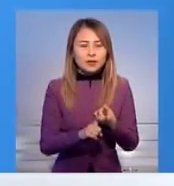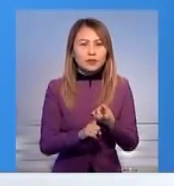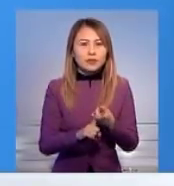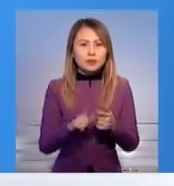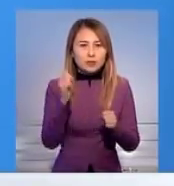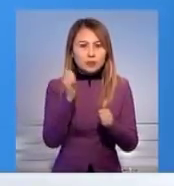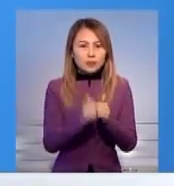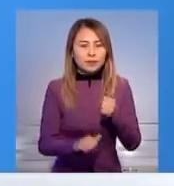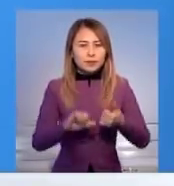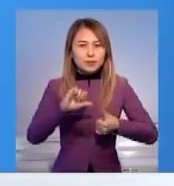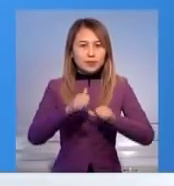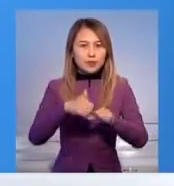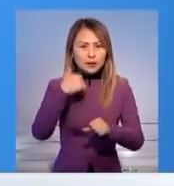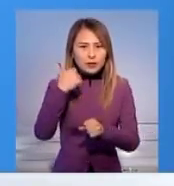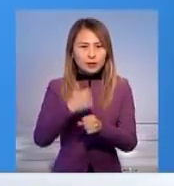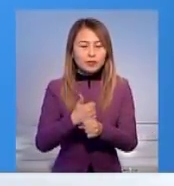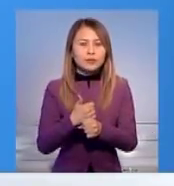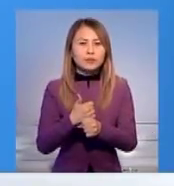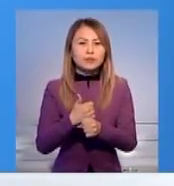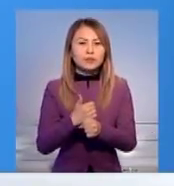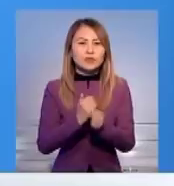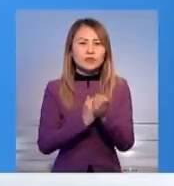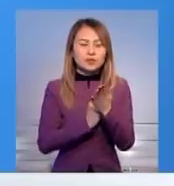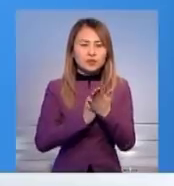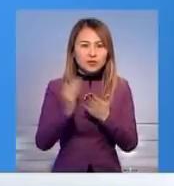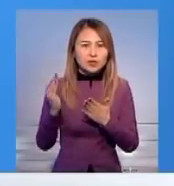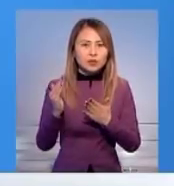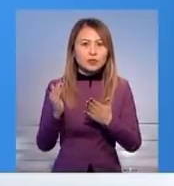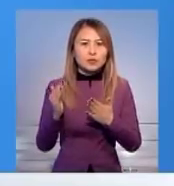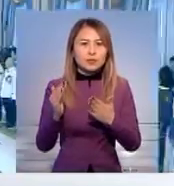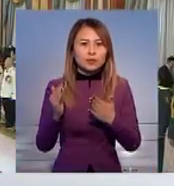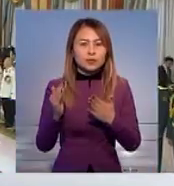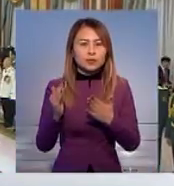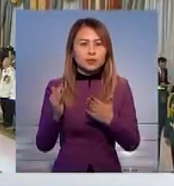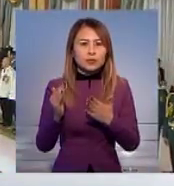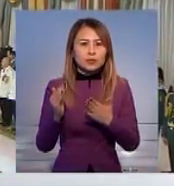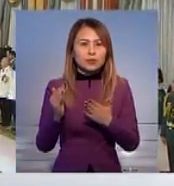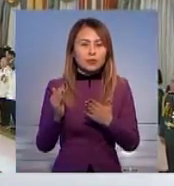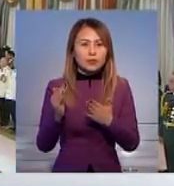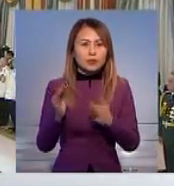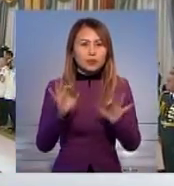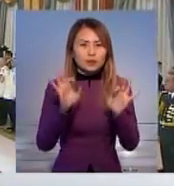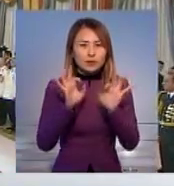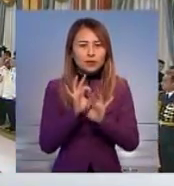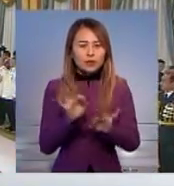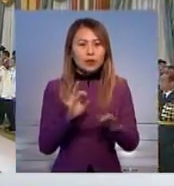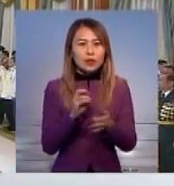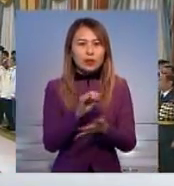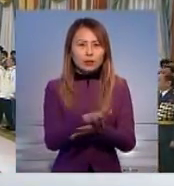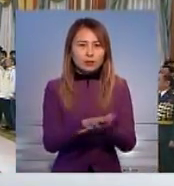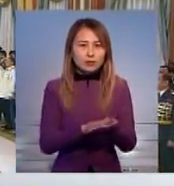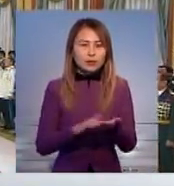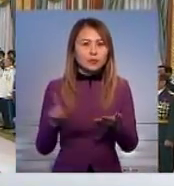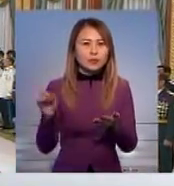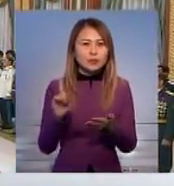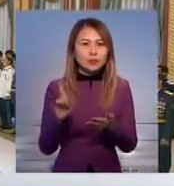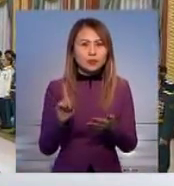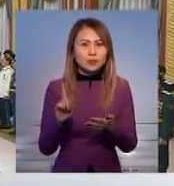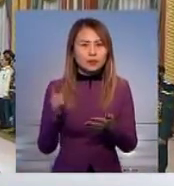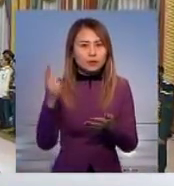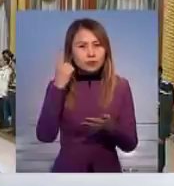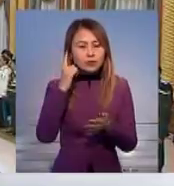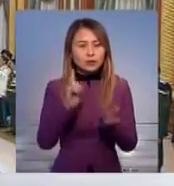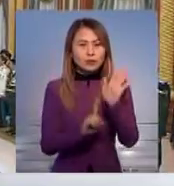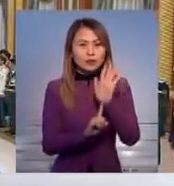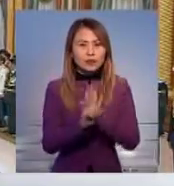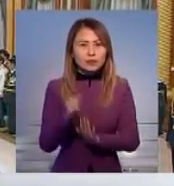бас қолбасшы ретінде жоғарғы дәрежелі шендер менен атақтарды және марапаттауды жасайтын